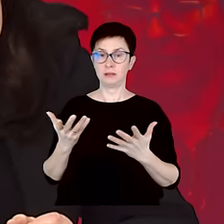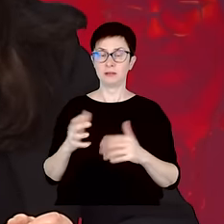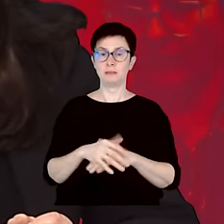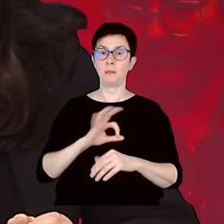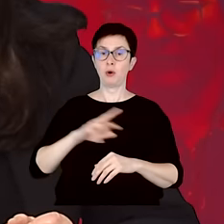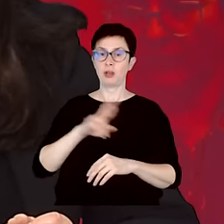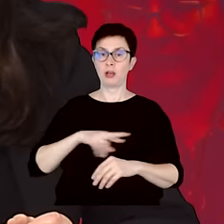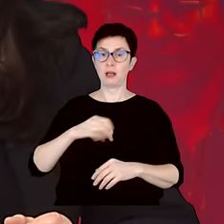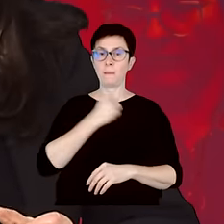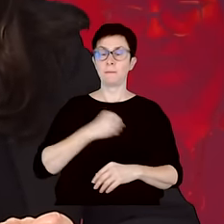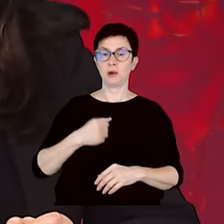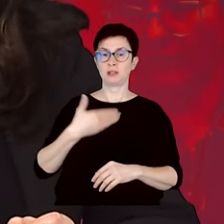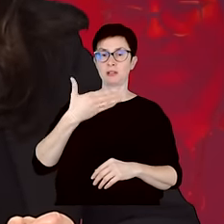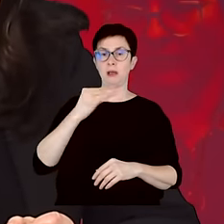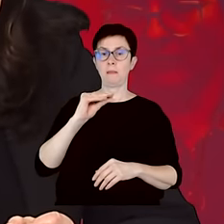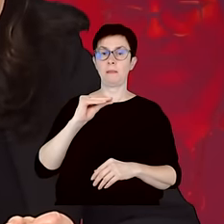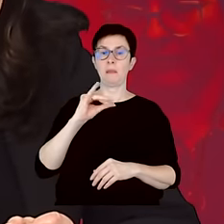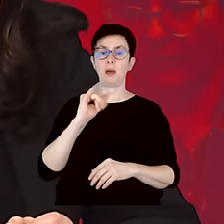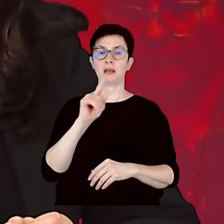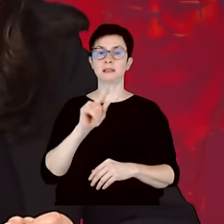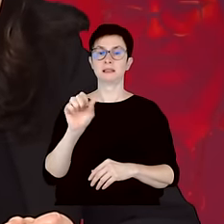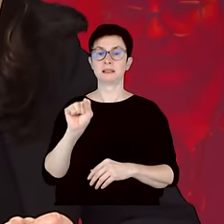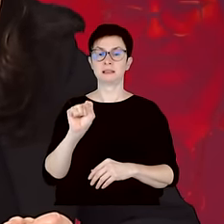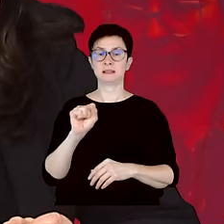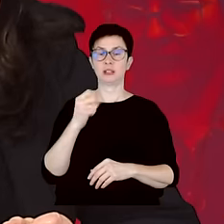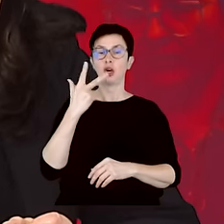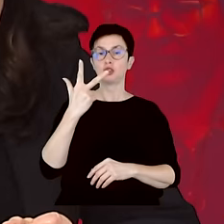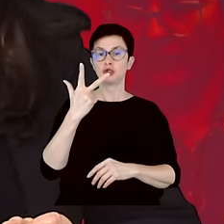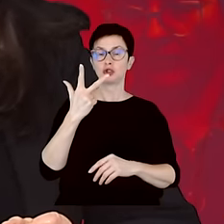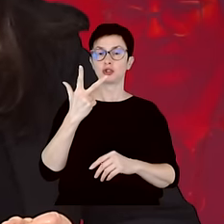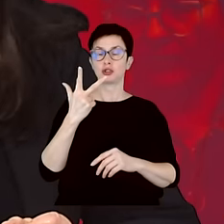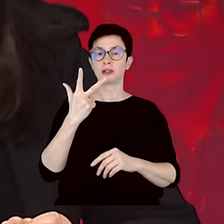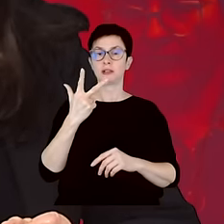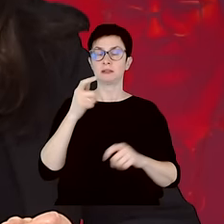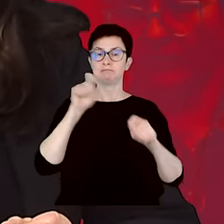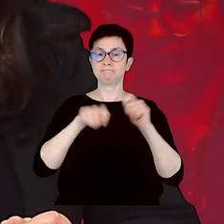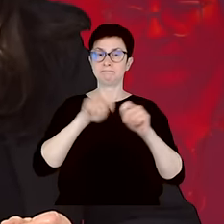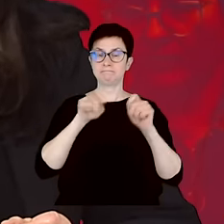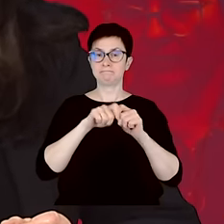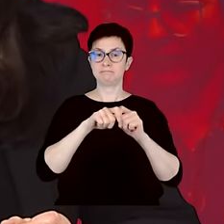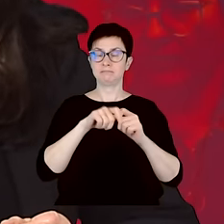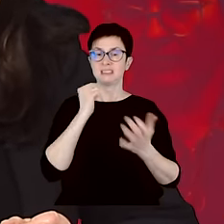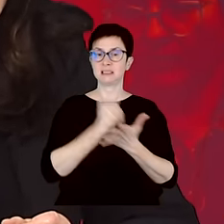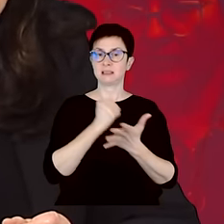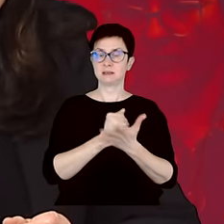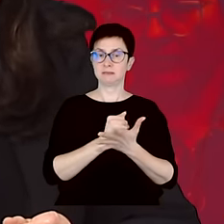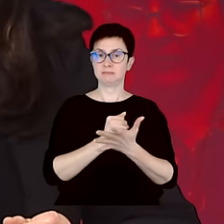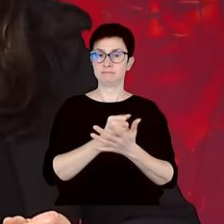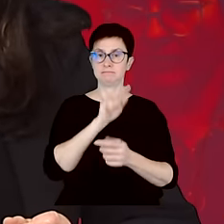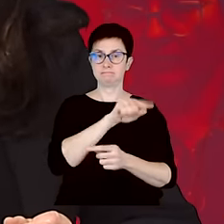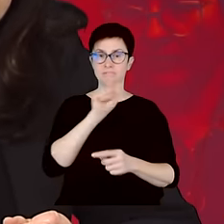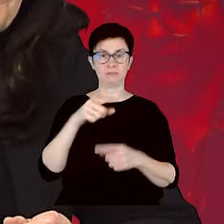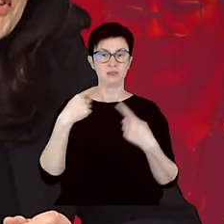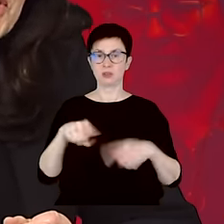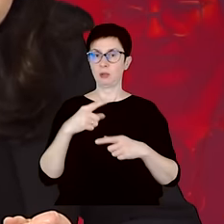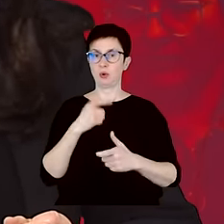poseł Mejza. Trzy śledztwa dotyczące różnych spraw, które nie były prowadzone. I pani to wie, że nie